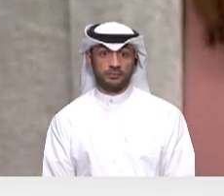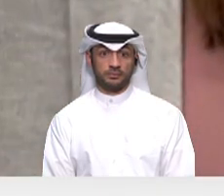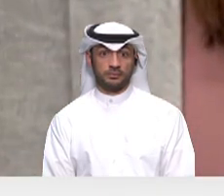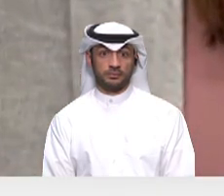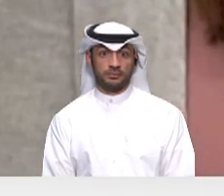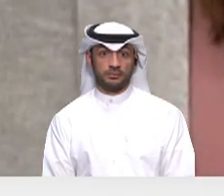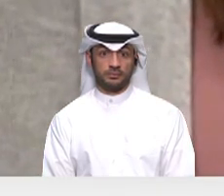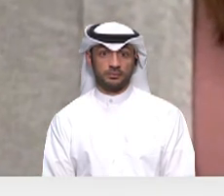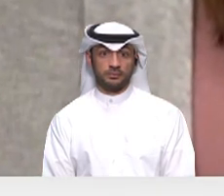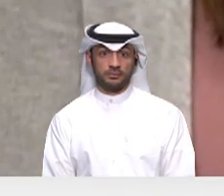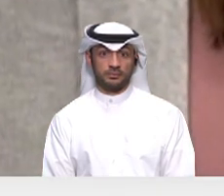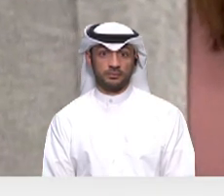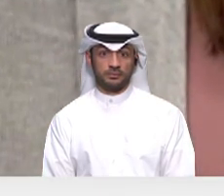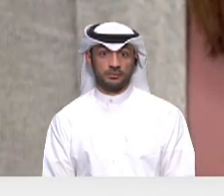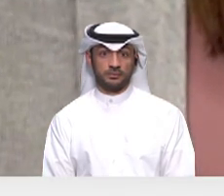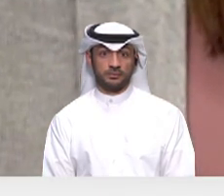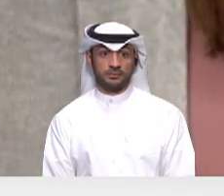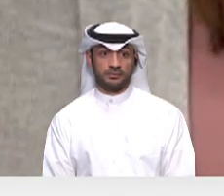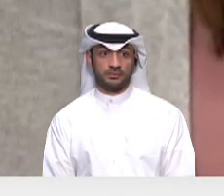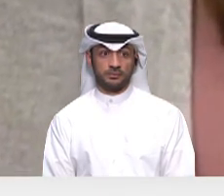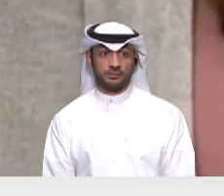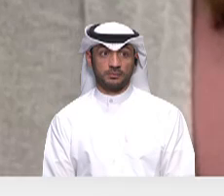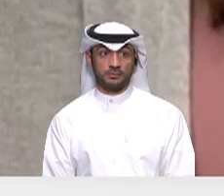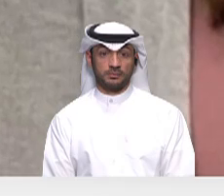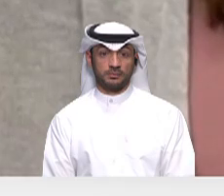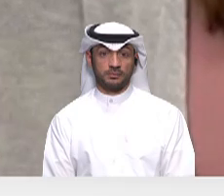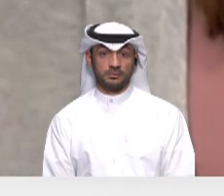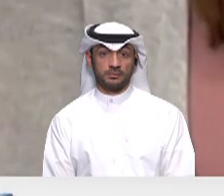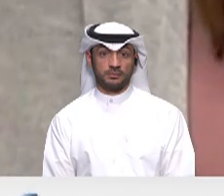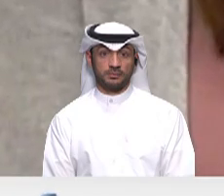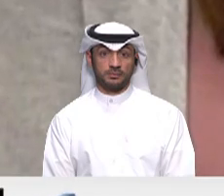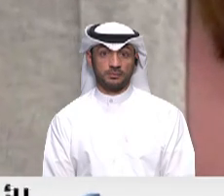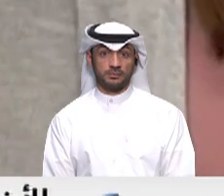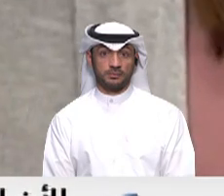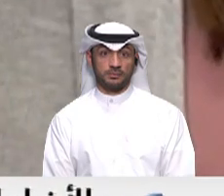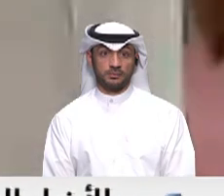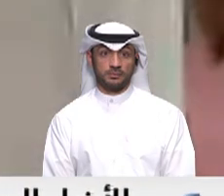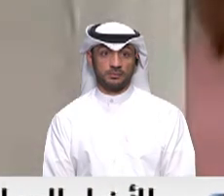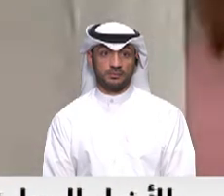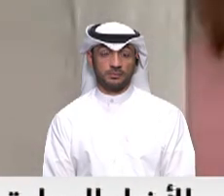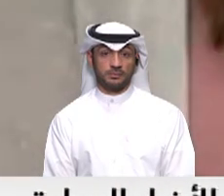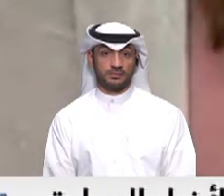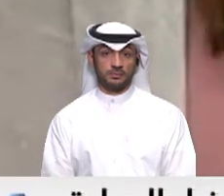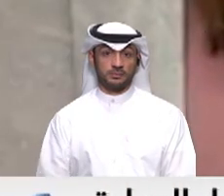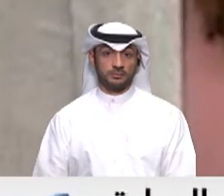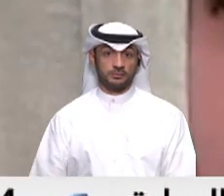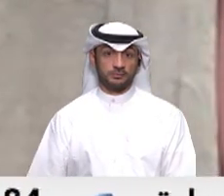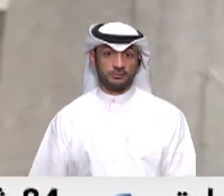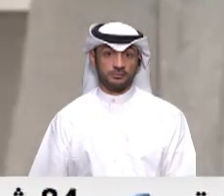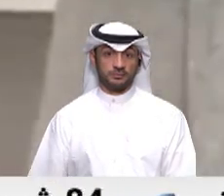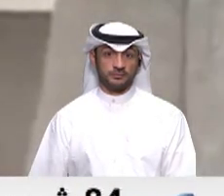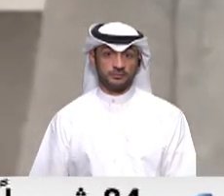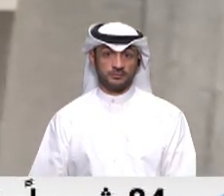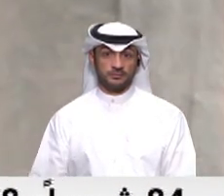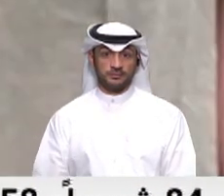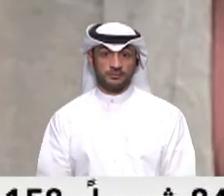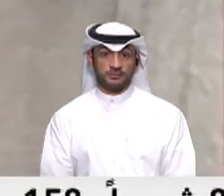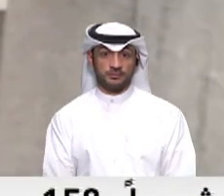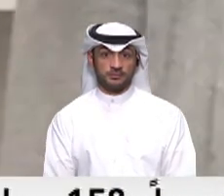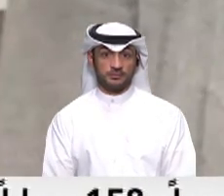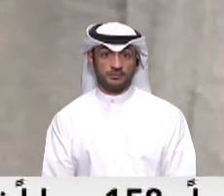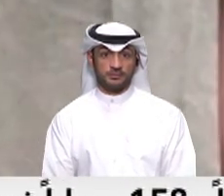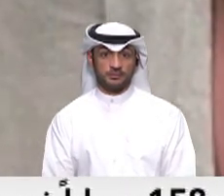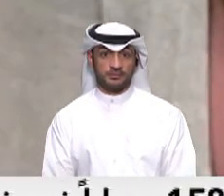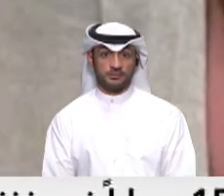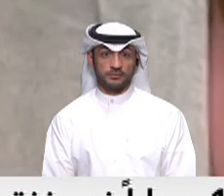دائرة الاستهدافات الإسرائيلية منذ بعد ظهر أمس، يبدو أن الليلة ستكون قاسية